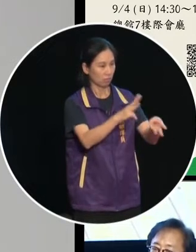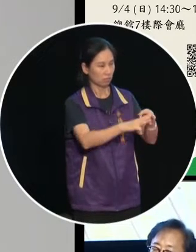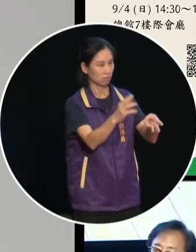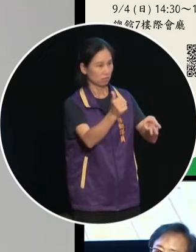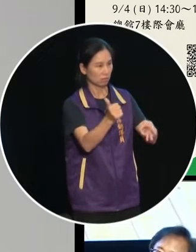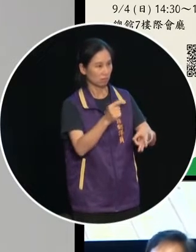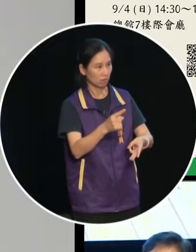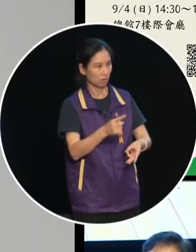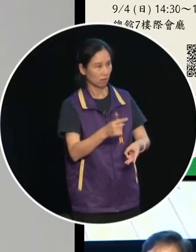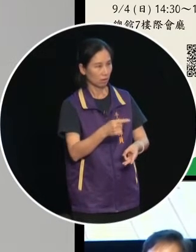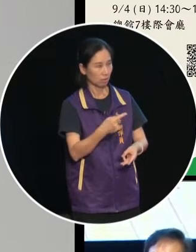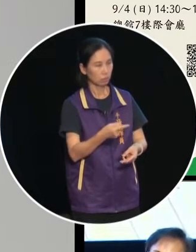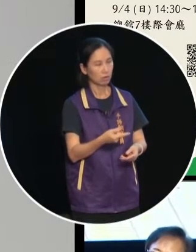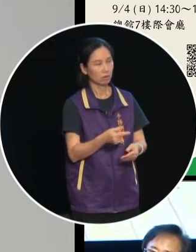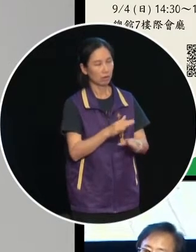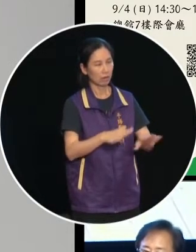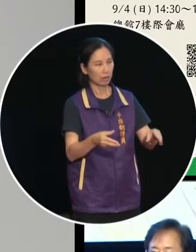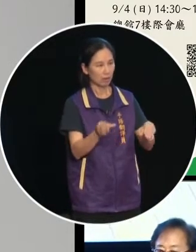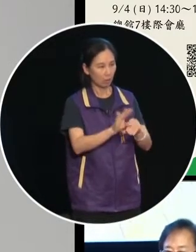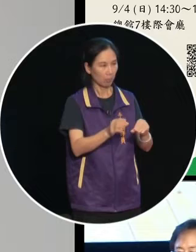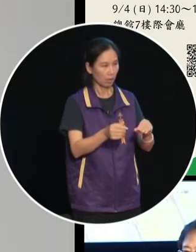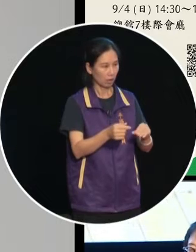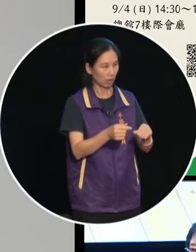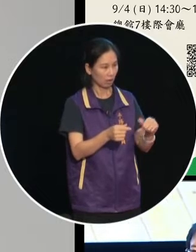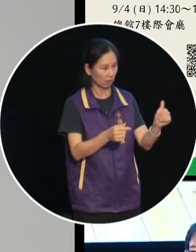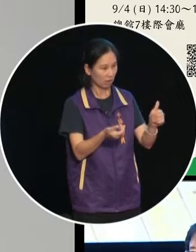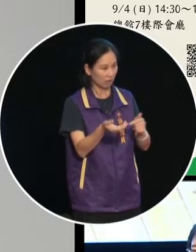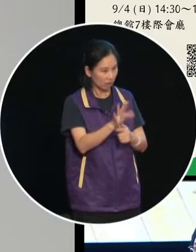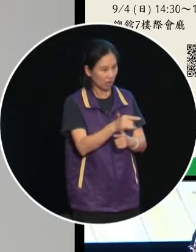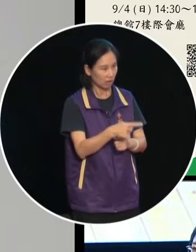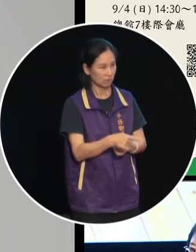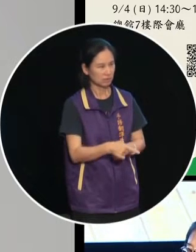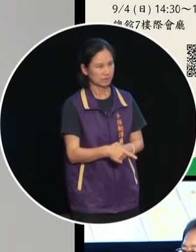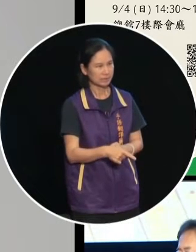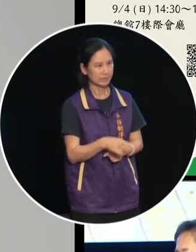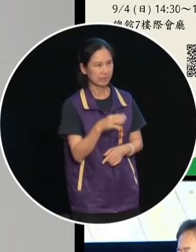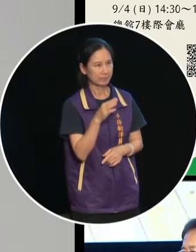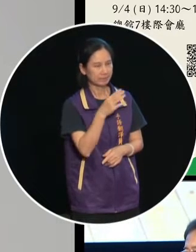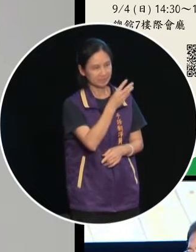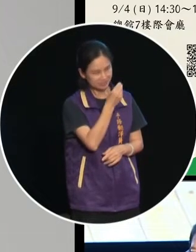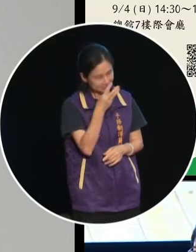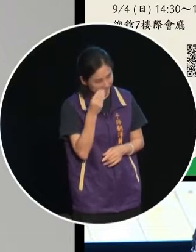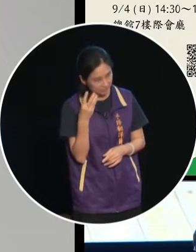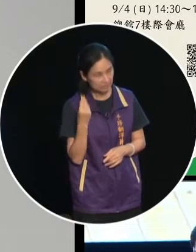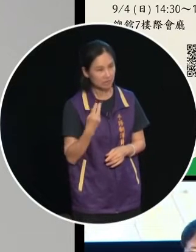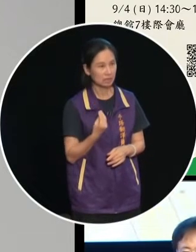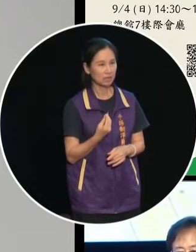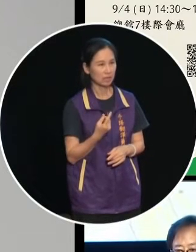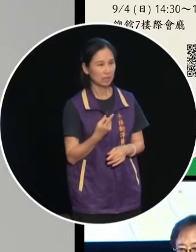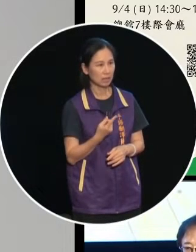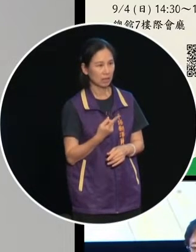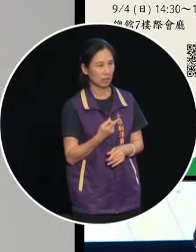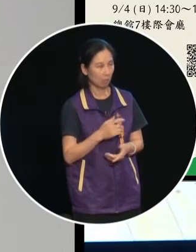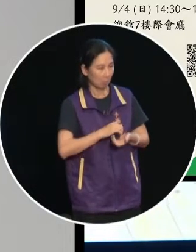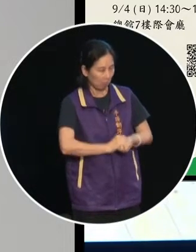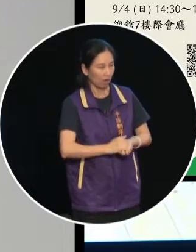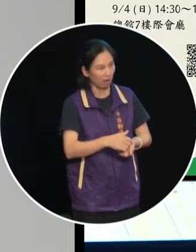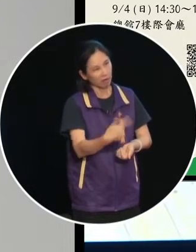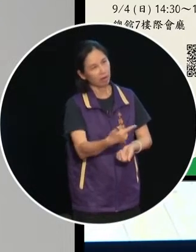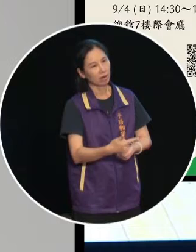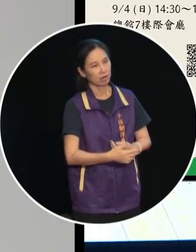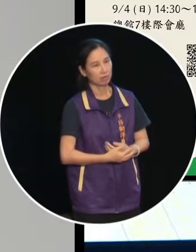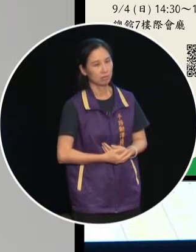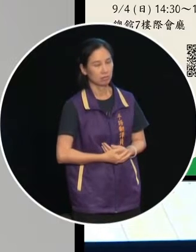有我安倍先生不在这样的情况之下，下一个有一点草率的，有一点太决定太早的一个时候，